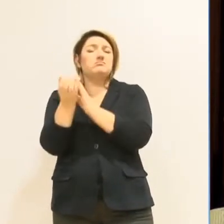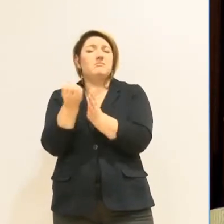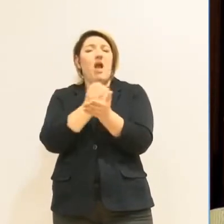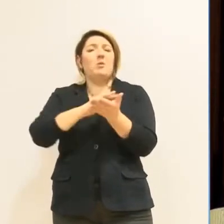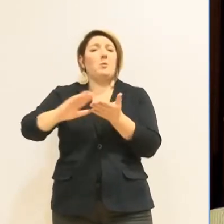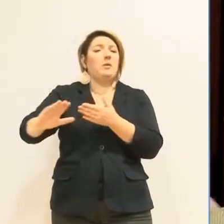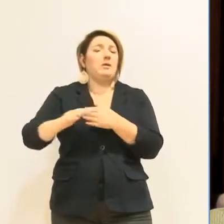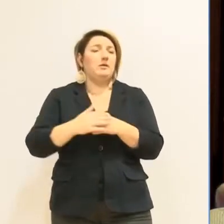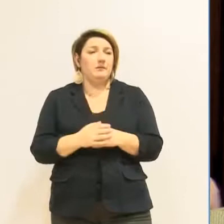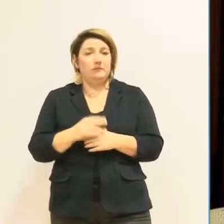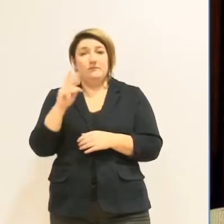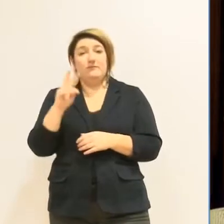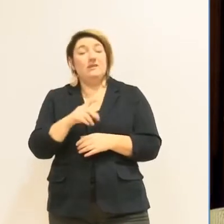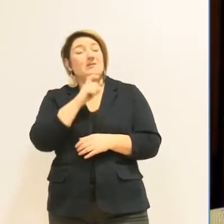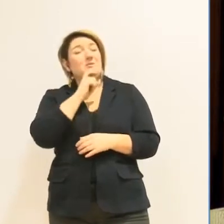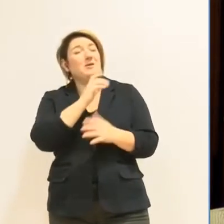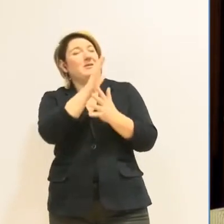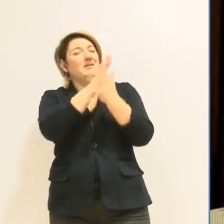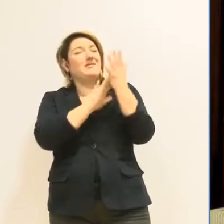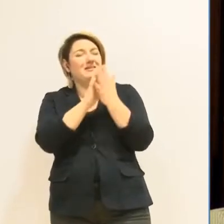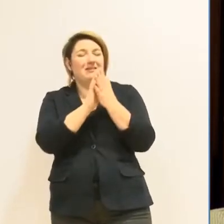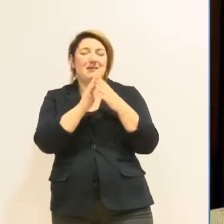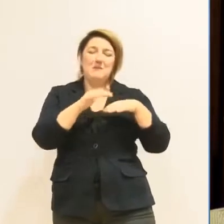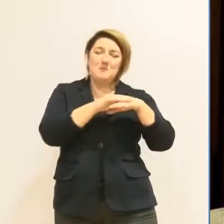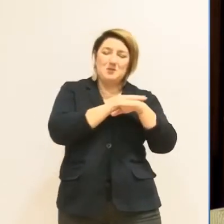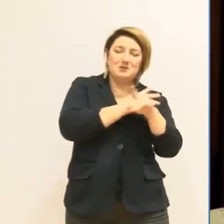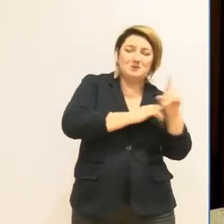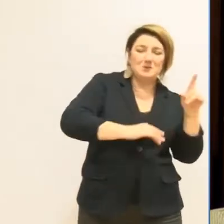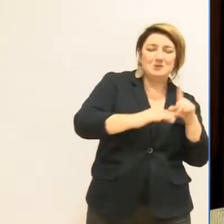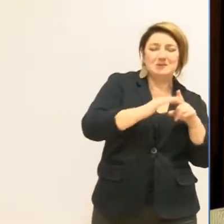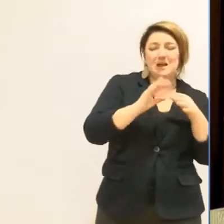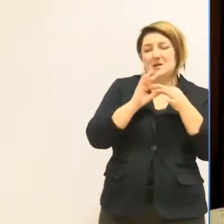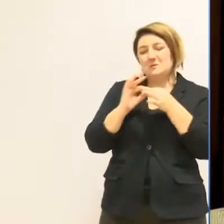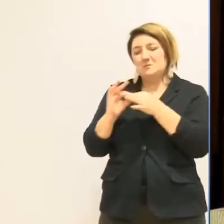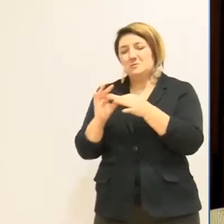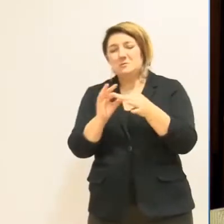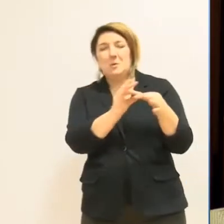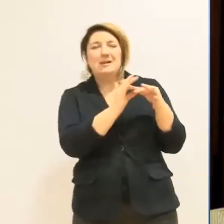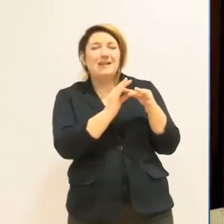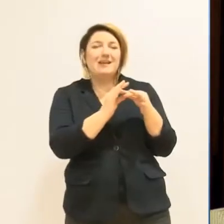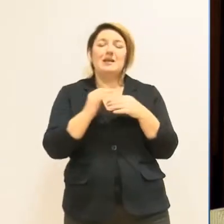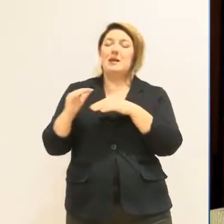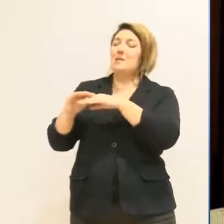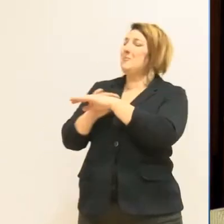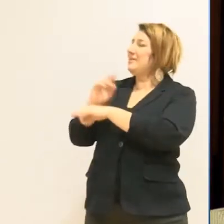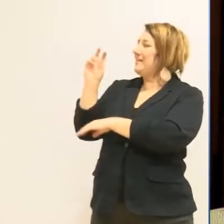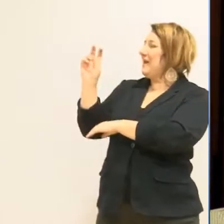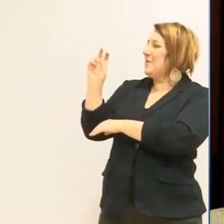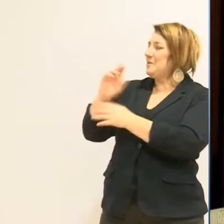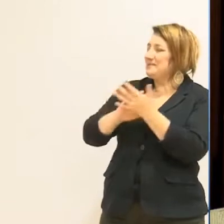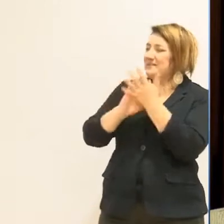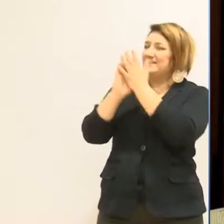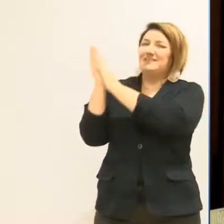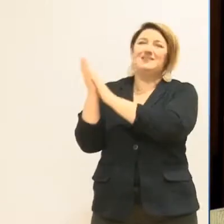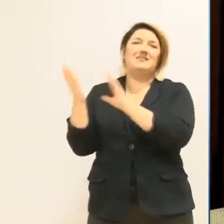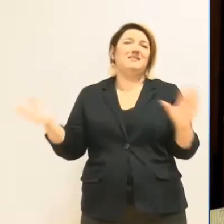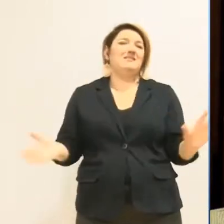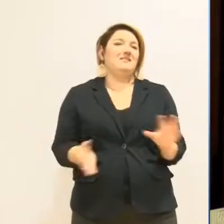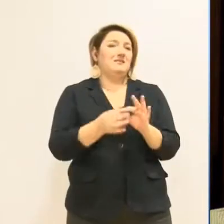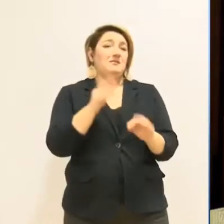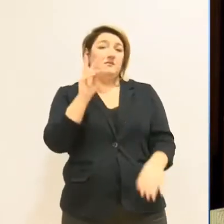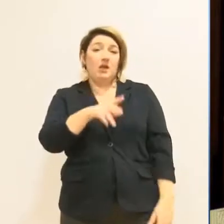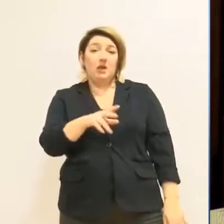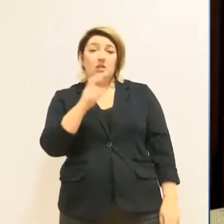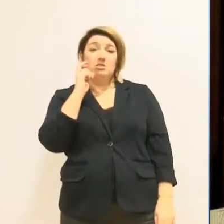lien dont vous parliez entre politique sociale et solidarité et politique pour la transition énergétique que la gratuité